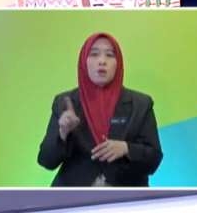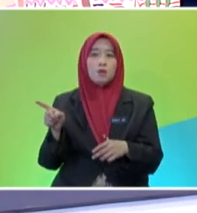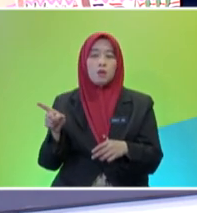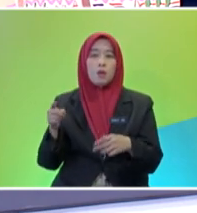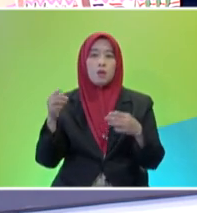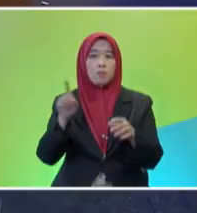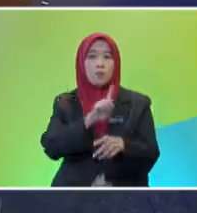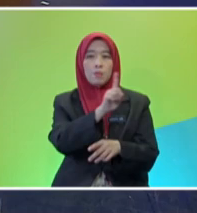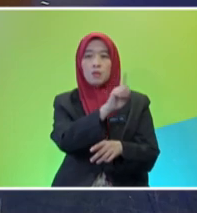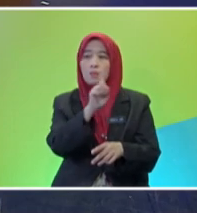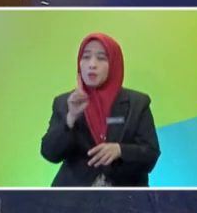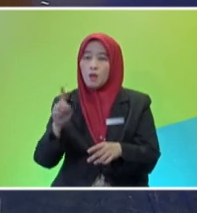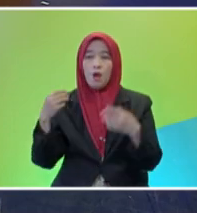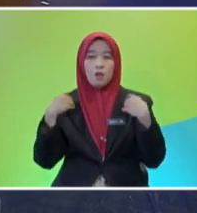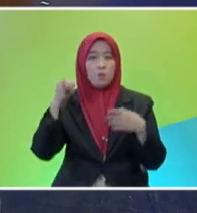mana-mana ada Irfan.